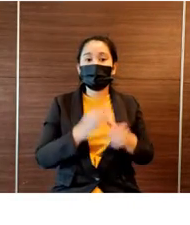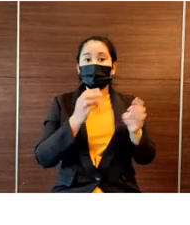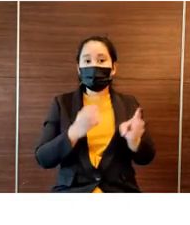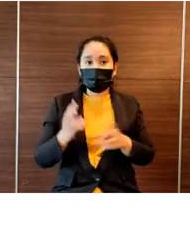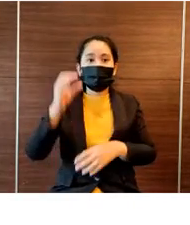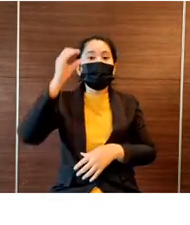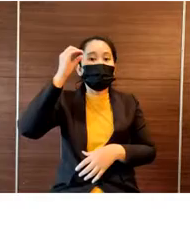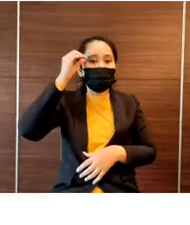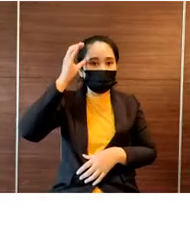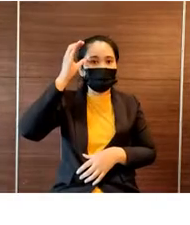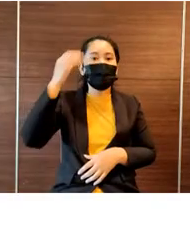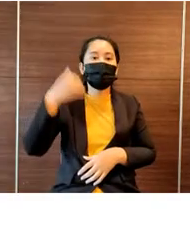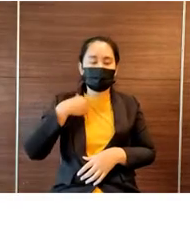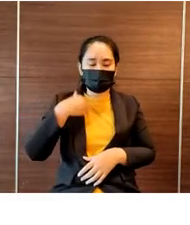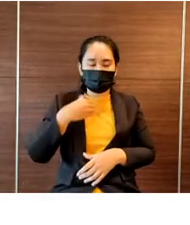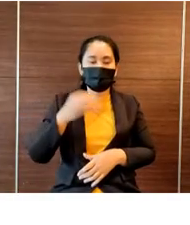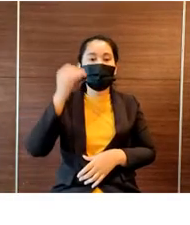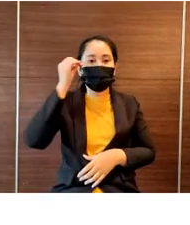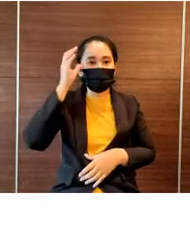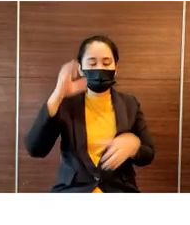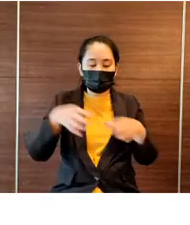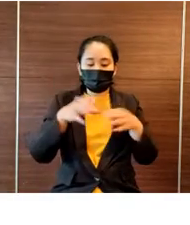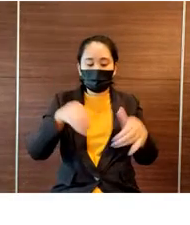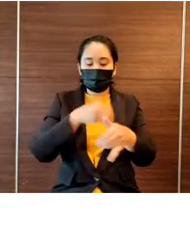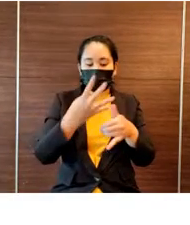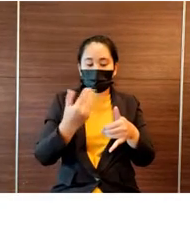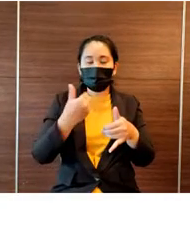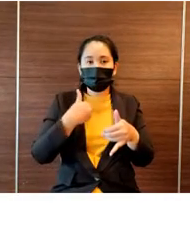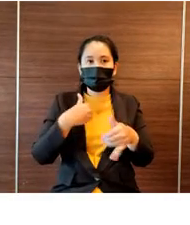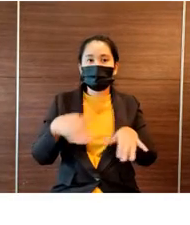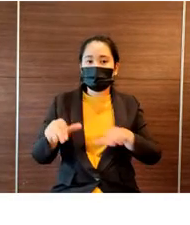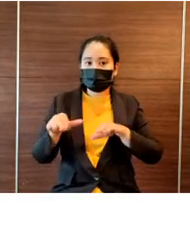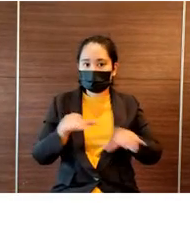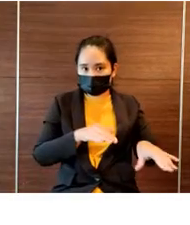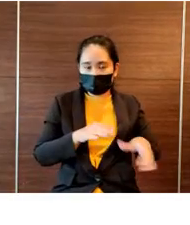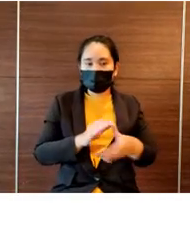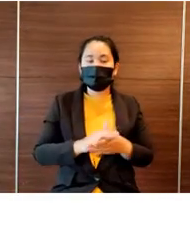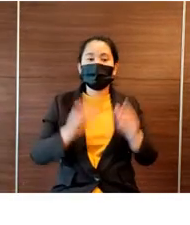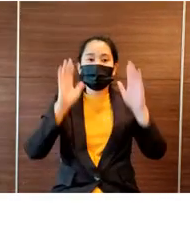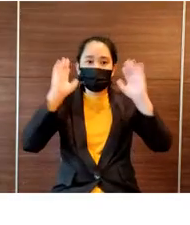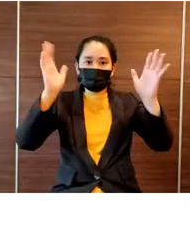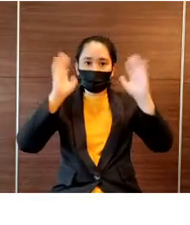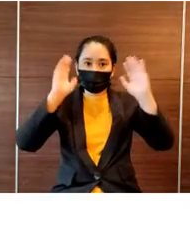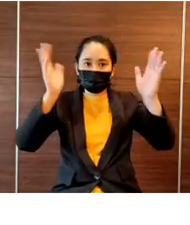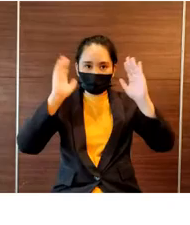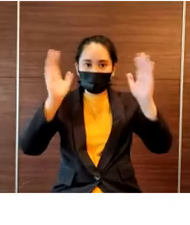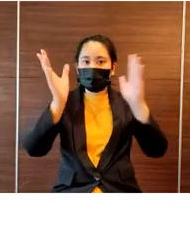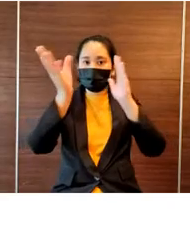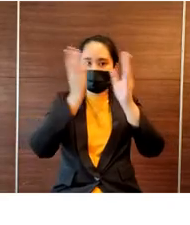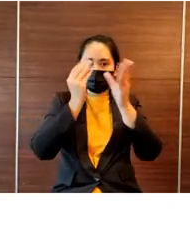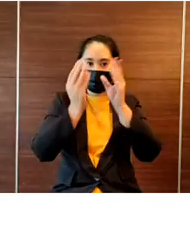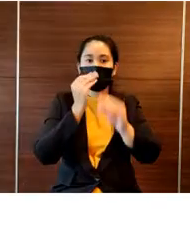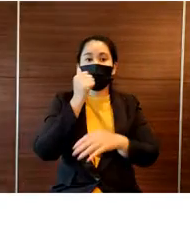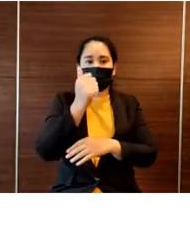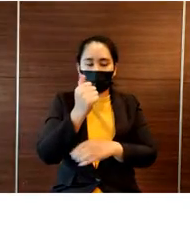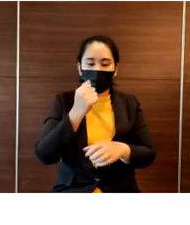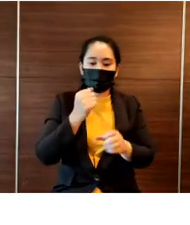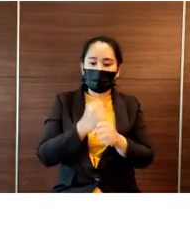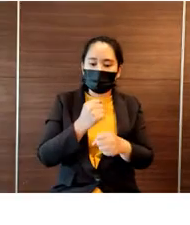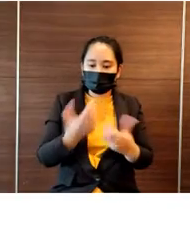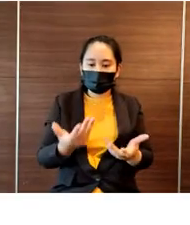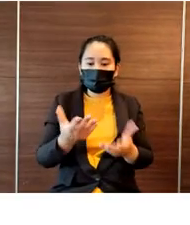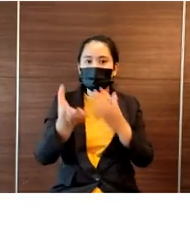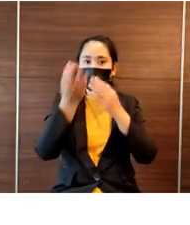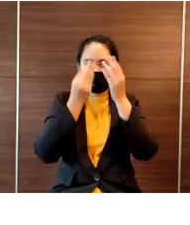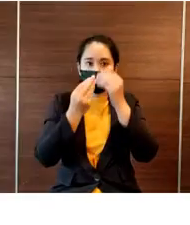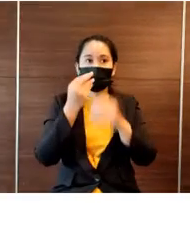รู้แบบนี้กันไว้แล้วนะครับที่ฟ้าสีรุ้งแล้วก็เราพร้อมที่จะเผยแพร่นะครับที่จะแบบว่าทำยังไงให้มันทำได้อะเพ